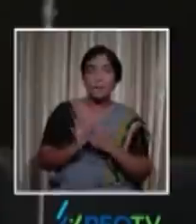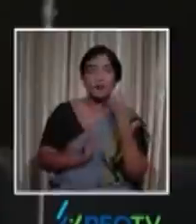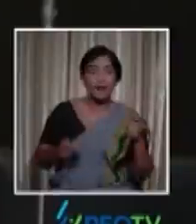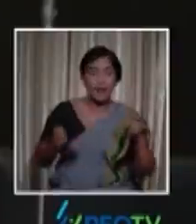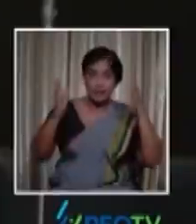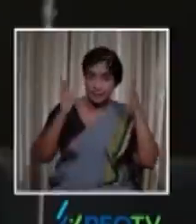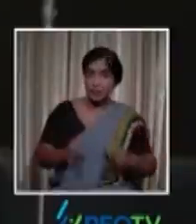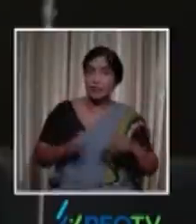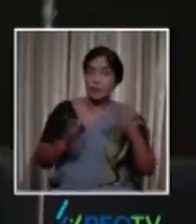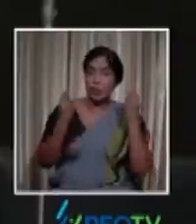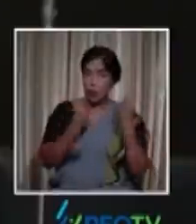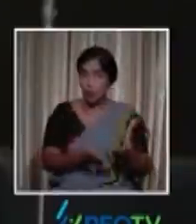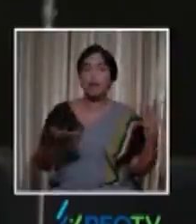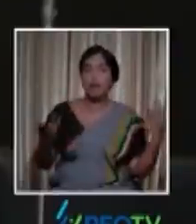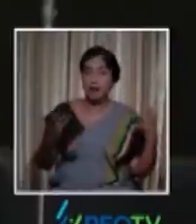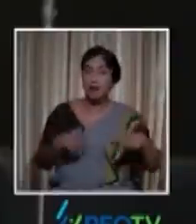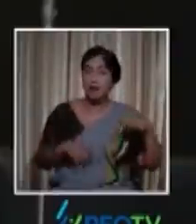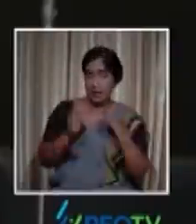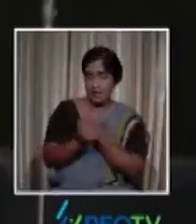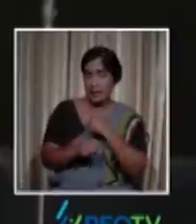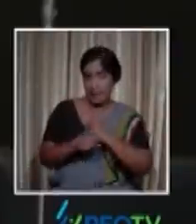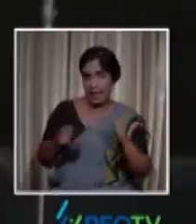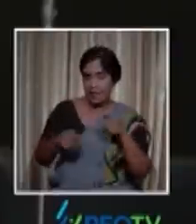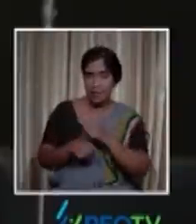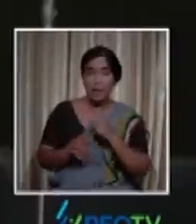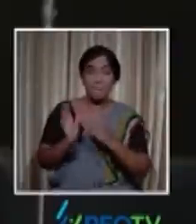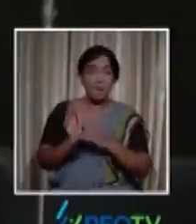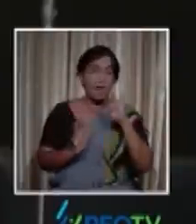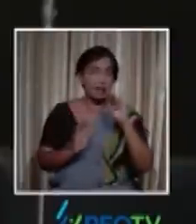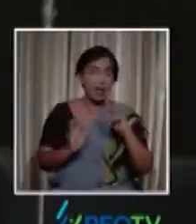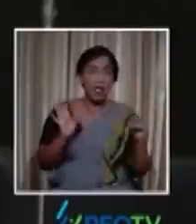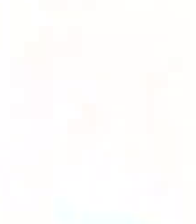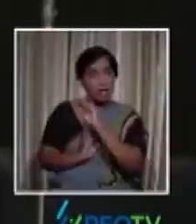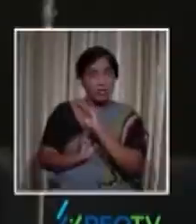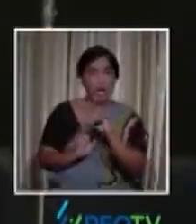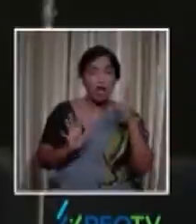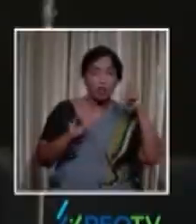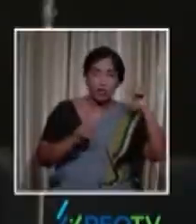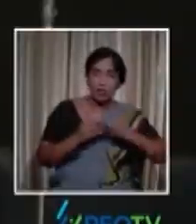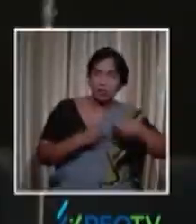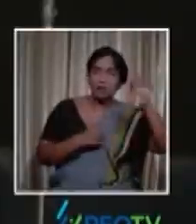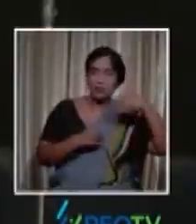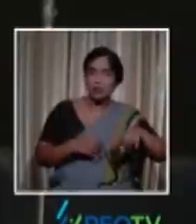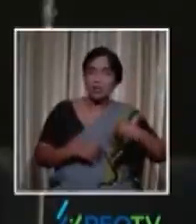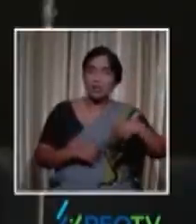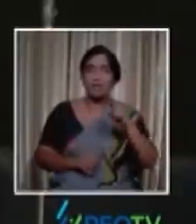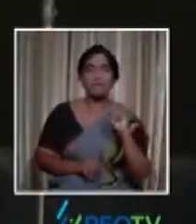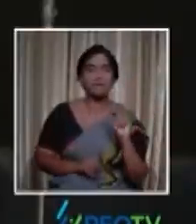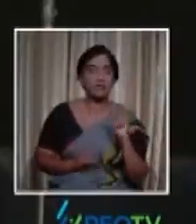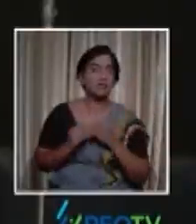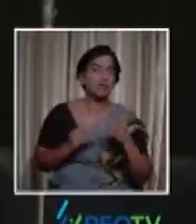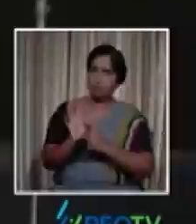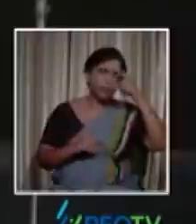ගෑස් සිලින්ඩර් හිස් ගෑස් සිලින්ඩර් බවට පත් වෙච්ච ලිටර එතර ලක්ෂ 40න් 80000 ගානේ නිකුත් වුණත් සාමාන්‍යයෙන් දවස් 20ක වගේ කාලයක් යනවා